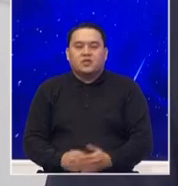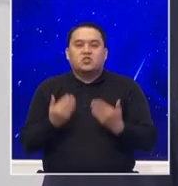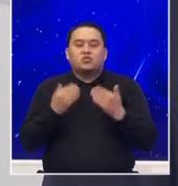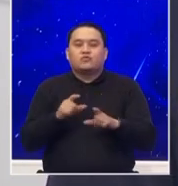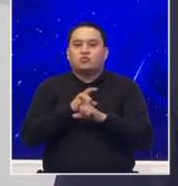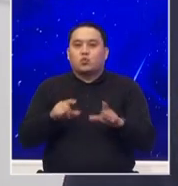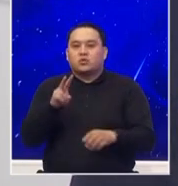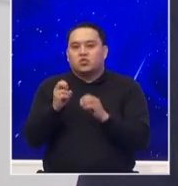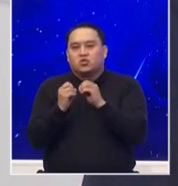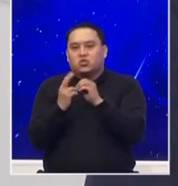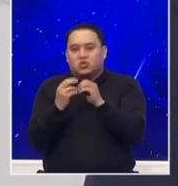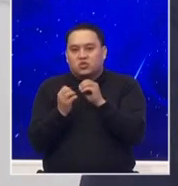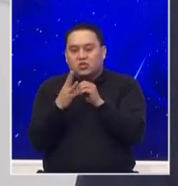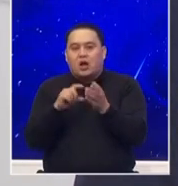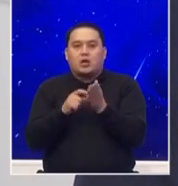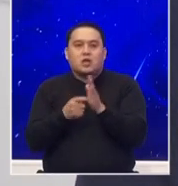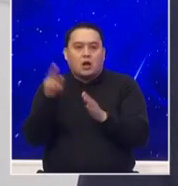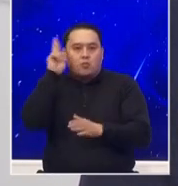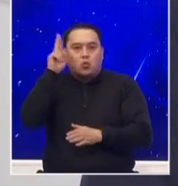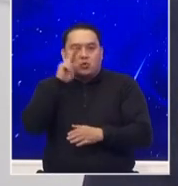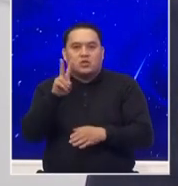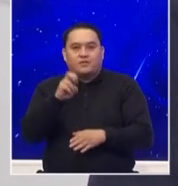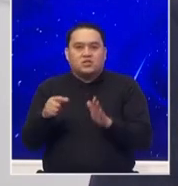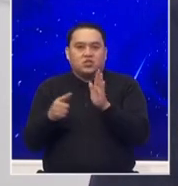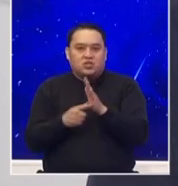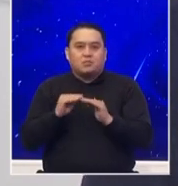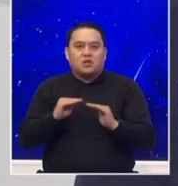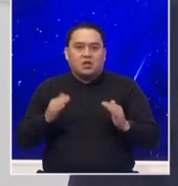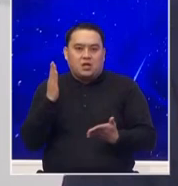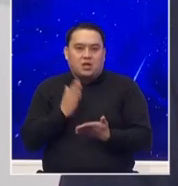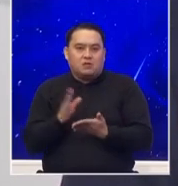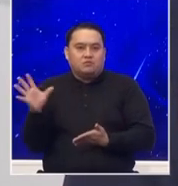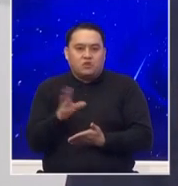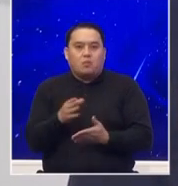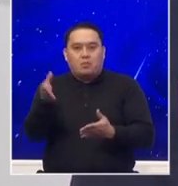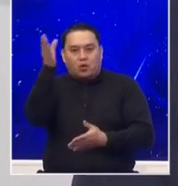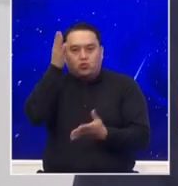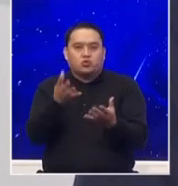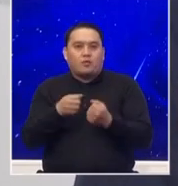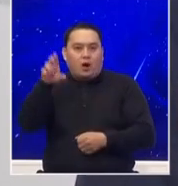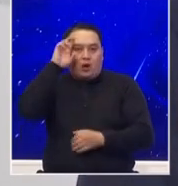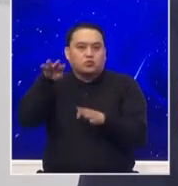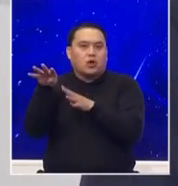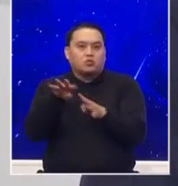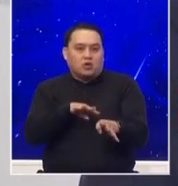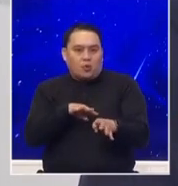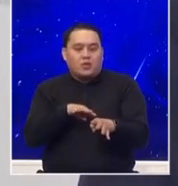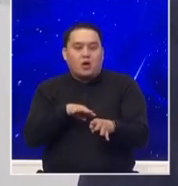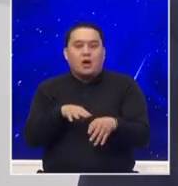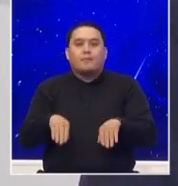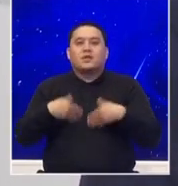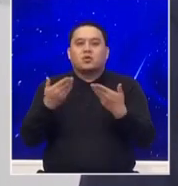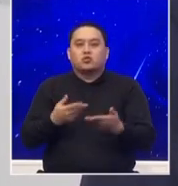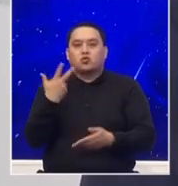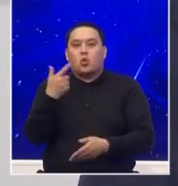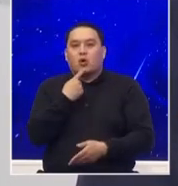Сейчас в школе 14 классов, где проходят обучение 207 учеников. Все они получают знания по государственному стандарту.